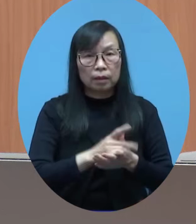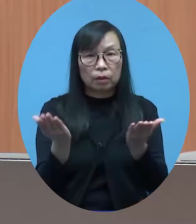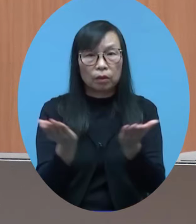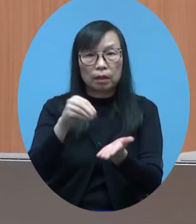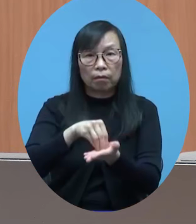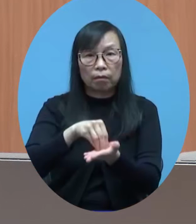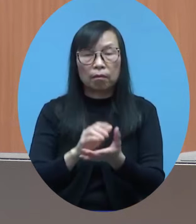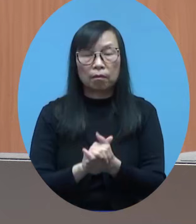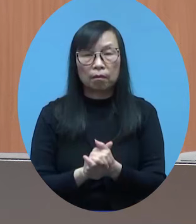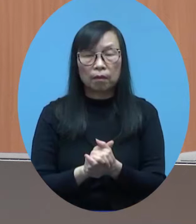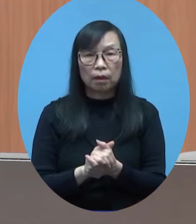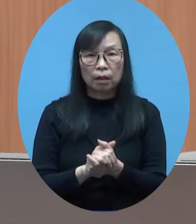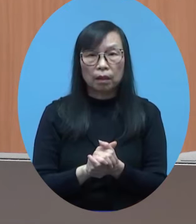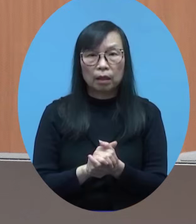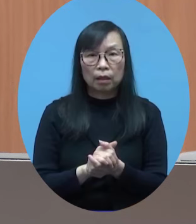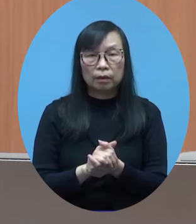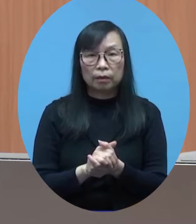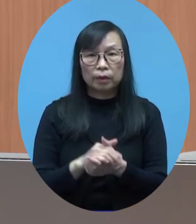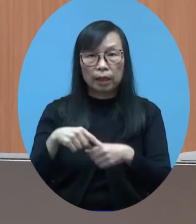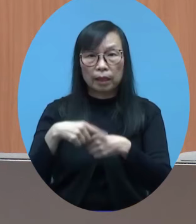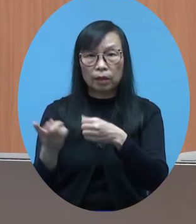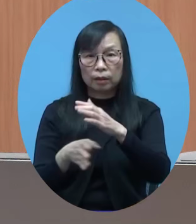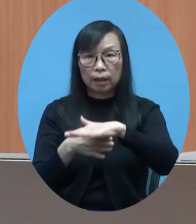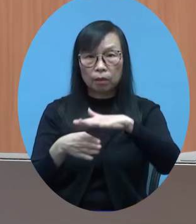樣啦。咁佢嗰個另外一個單位